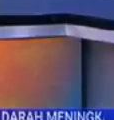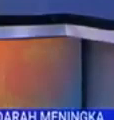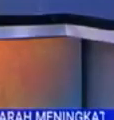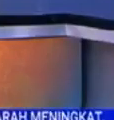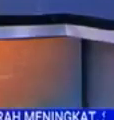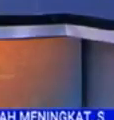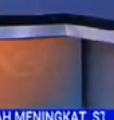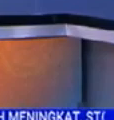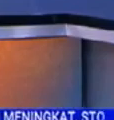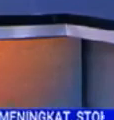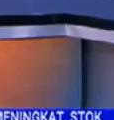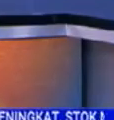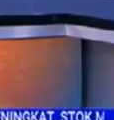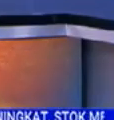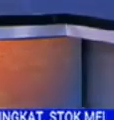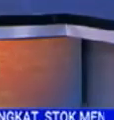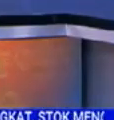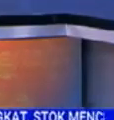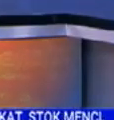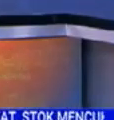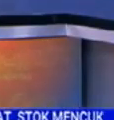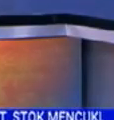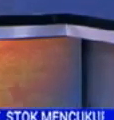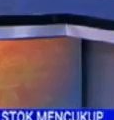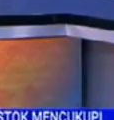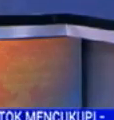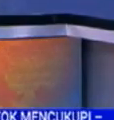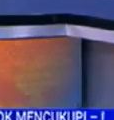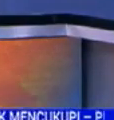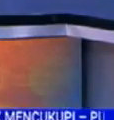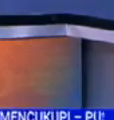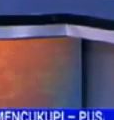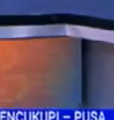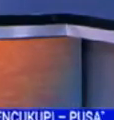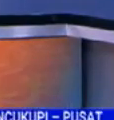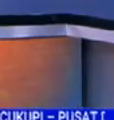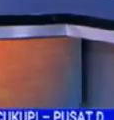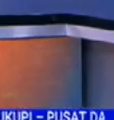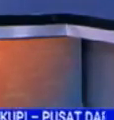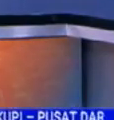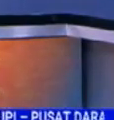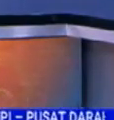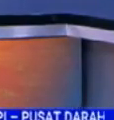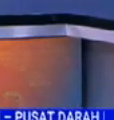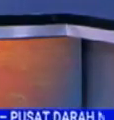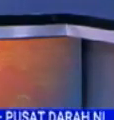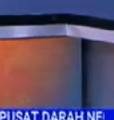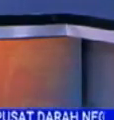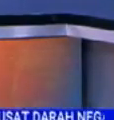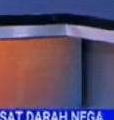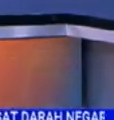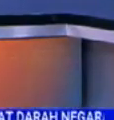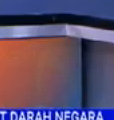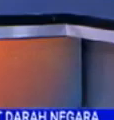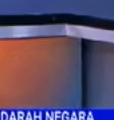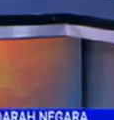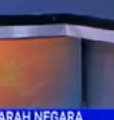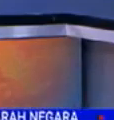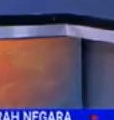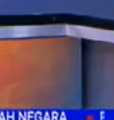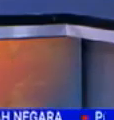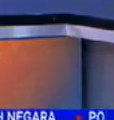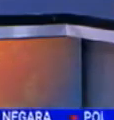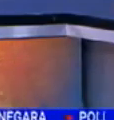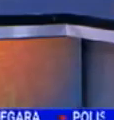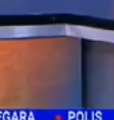Mbak langsung dari ibukota hari ini meninjau Jalan Masjid India yang kembali dipenuhi pengunjung setelah Kian lama Sepi